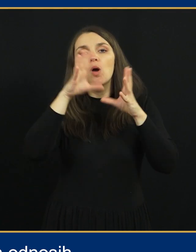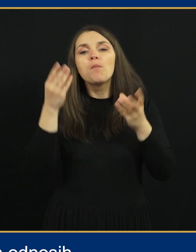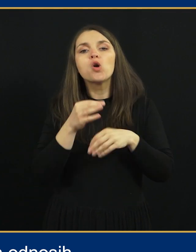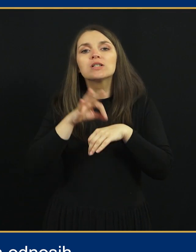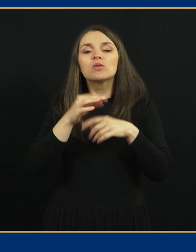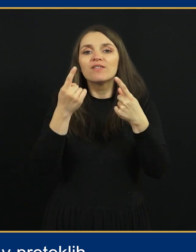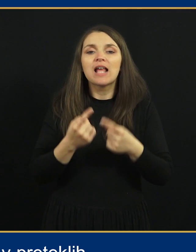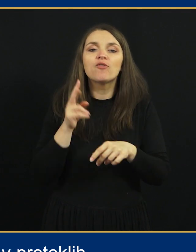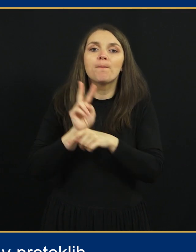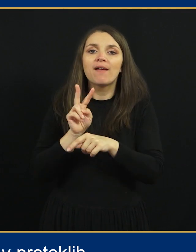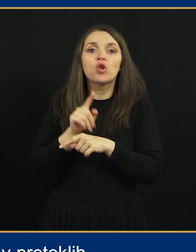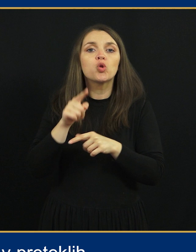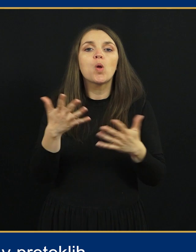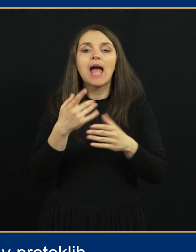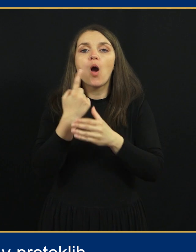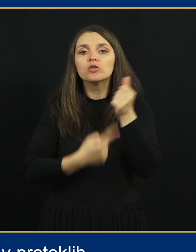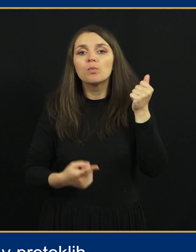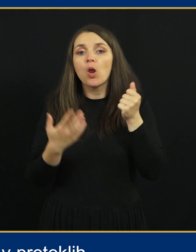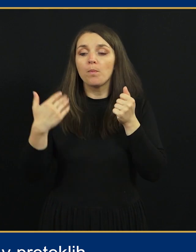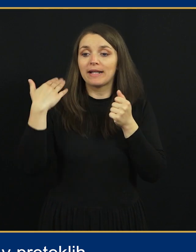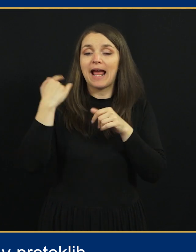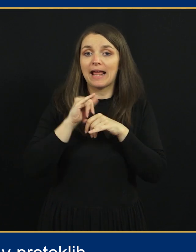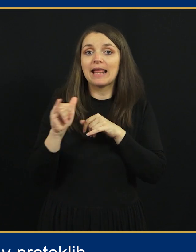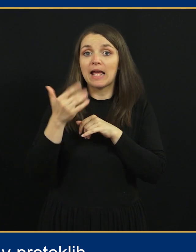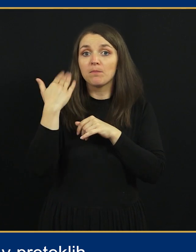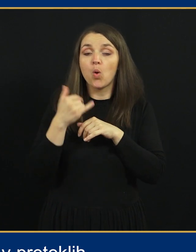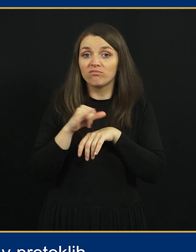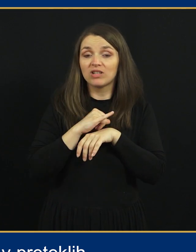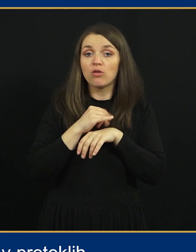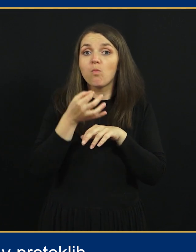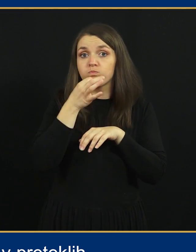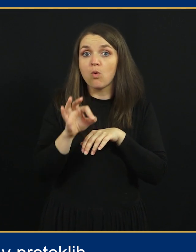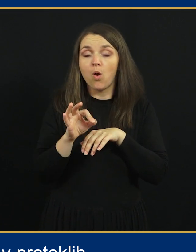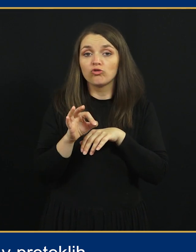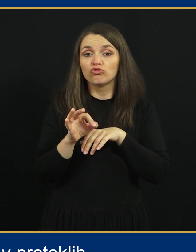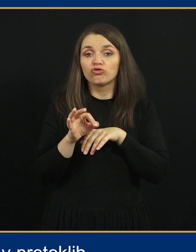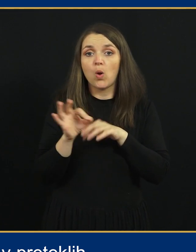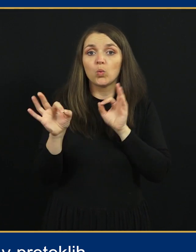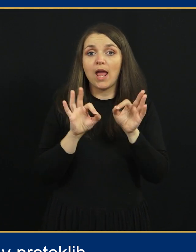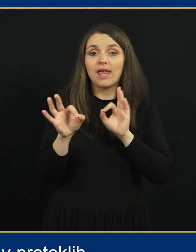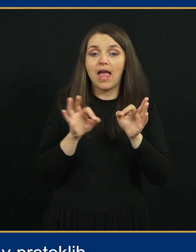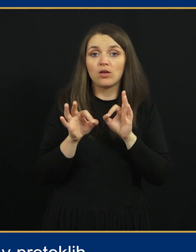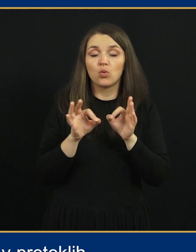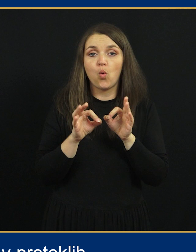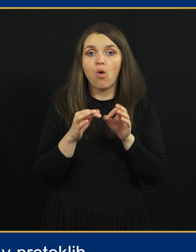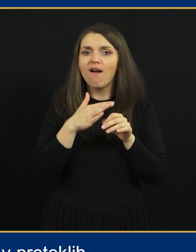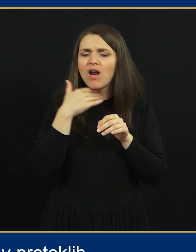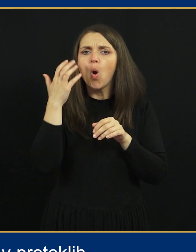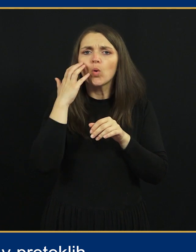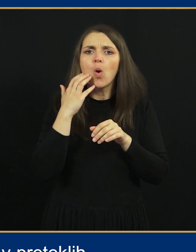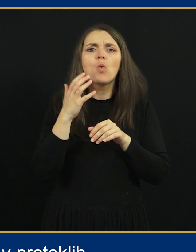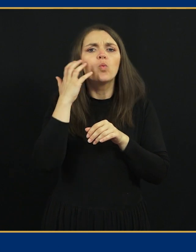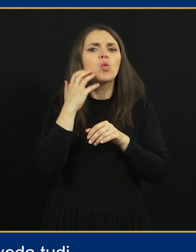zdravstvenem stanju in preventivi. Nekako je to izostalo, v preteklih letih pa je bilo vendarle bolje